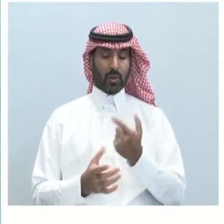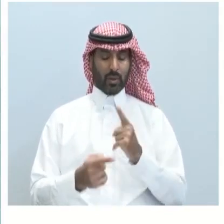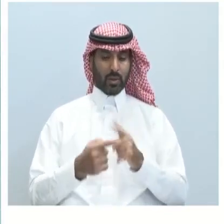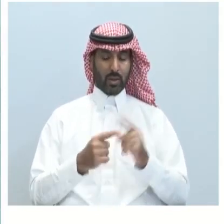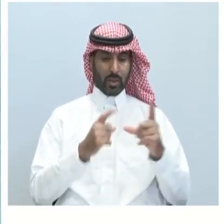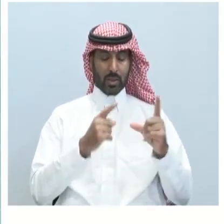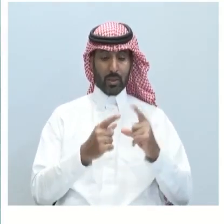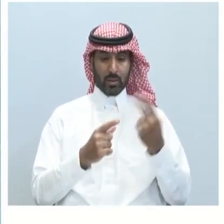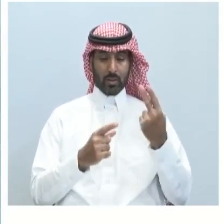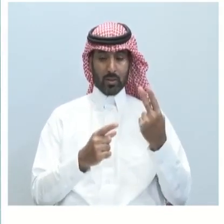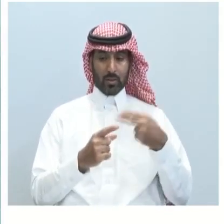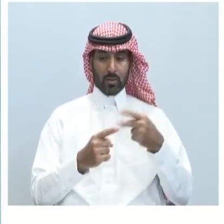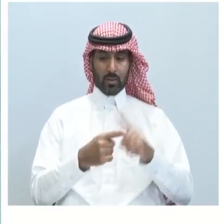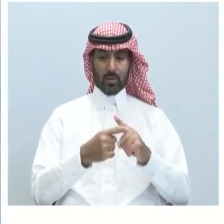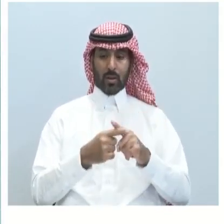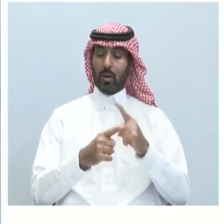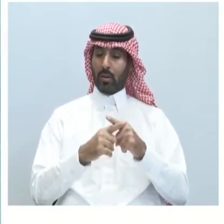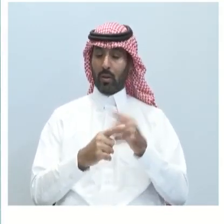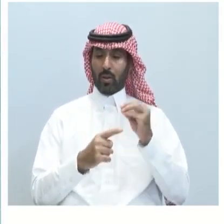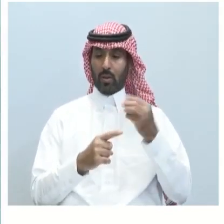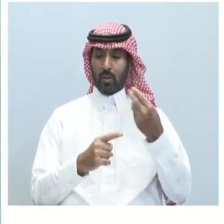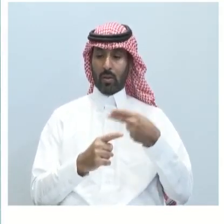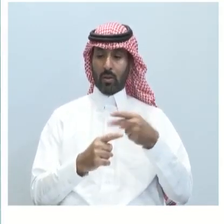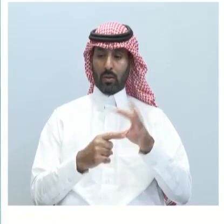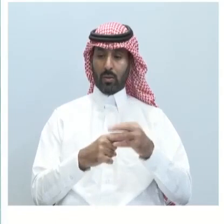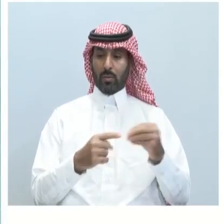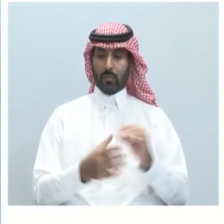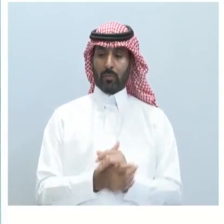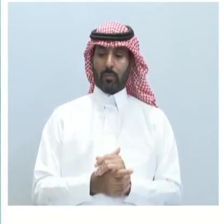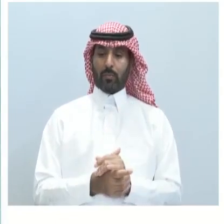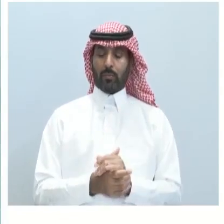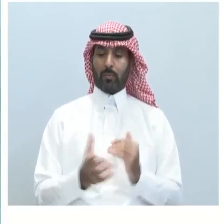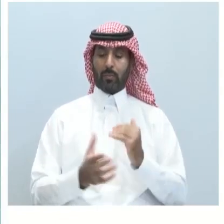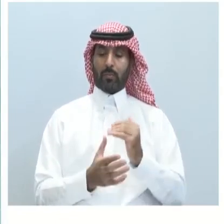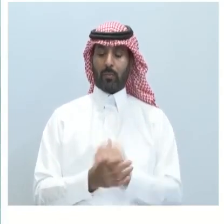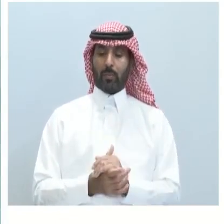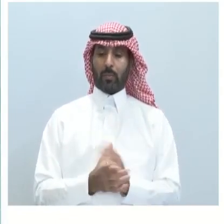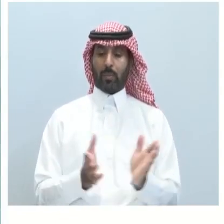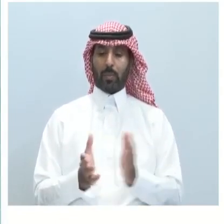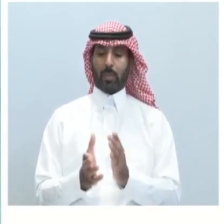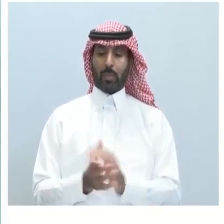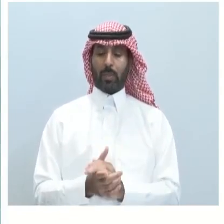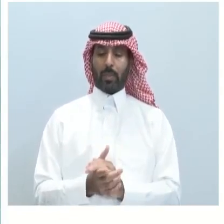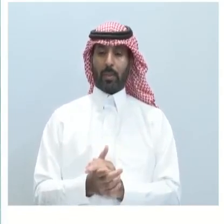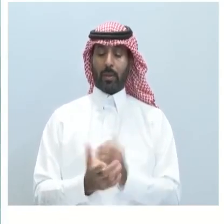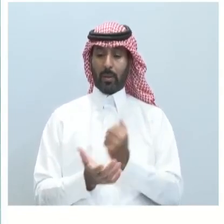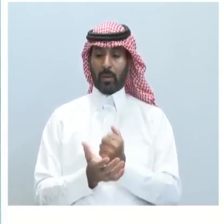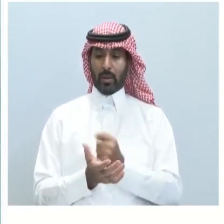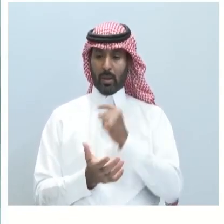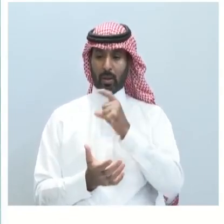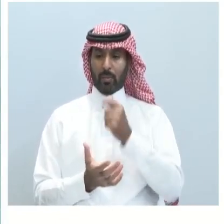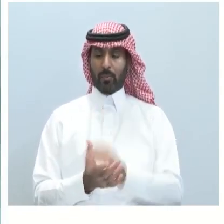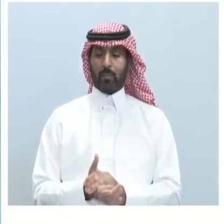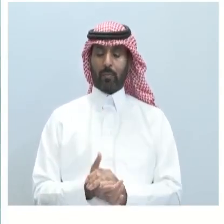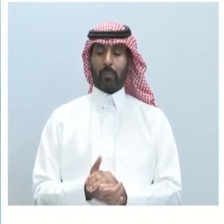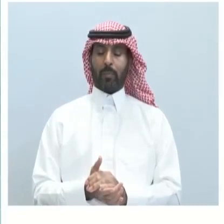ايون الهيدروجين اكبر من تركيز من تركيز ايون الهيدروكسيد لاجل كذا تكون القهوه حمضيه